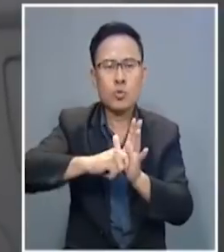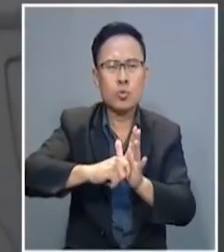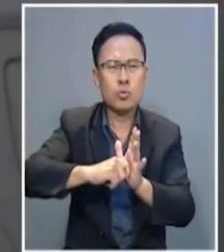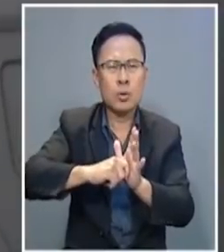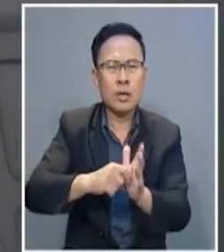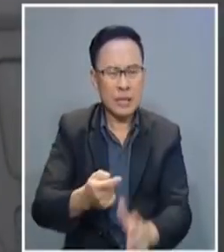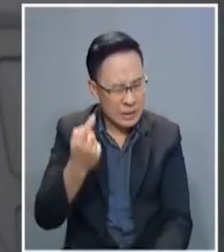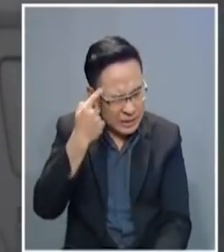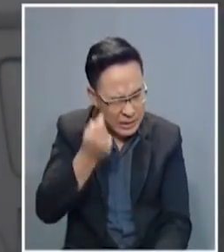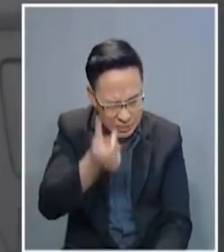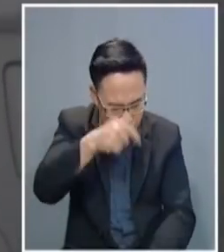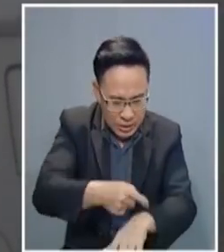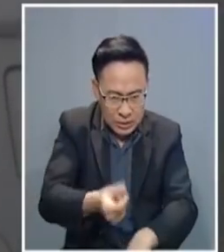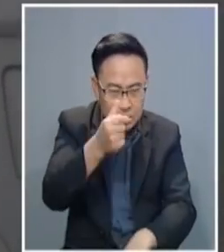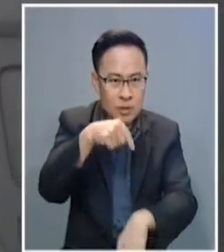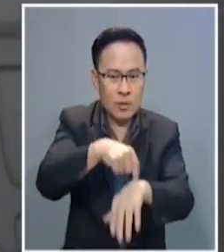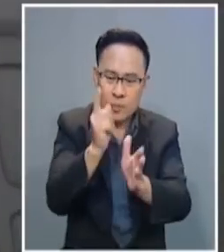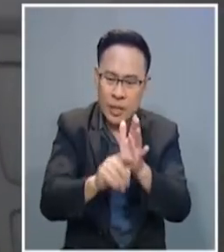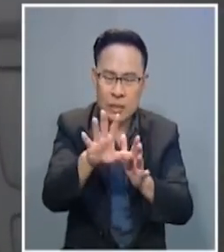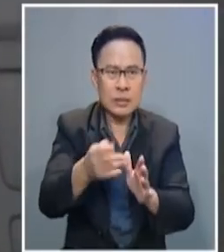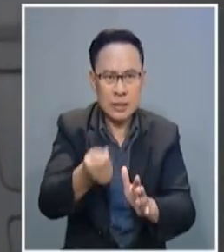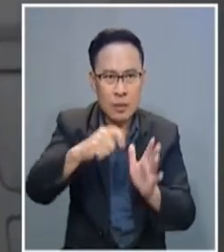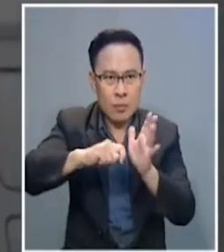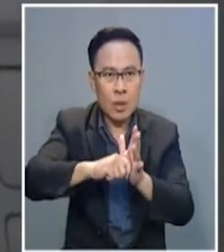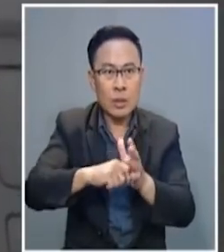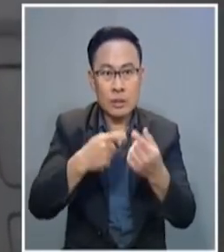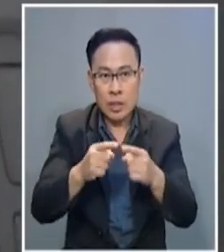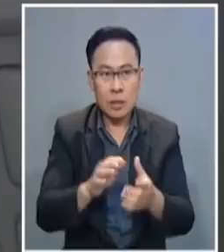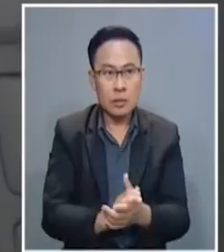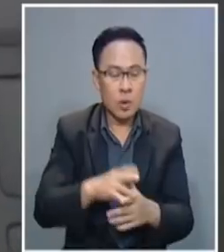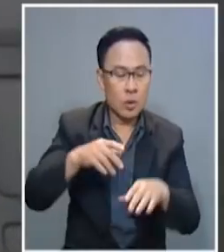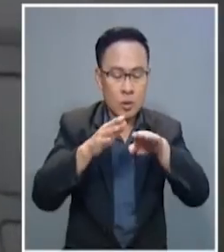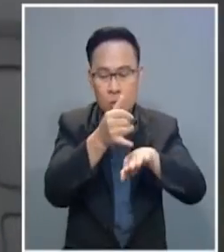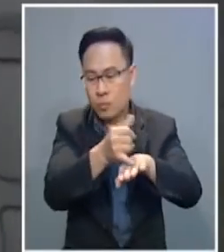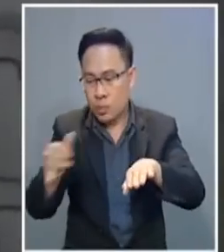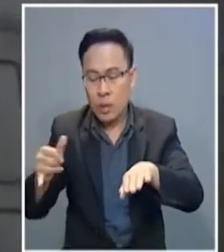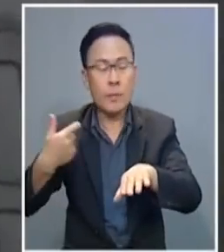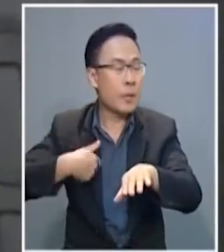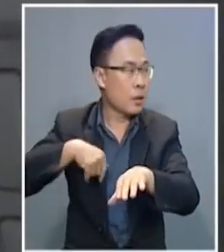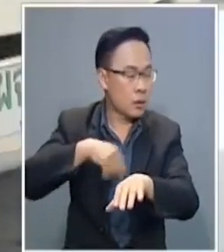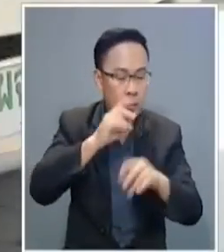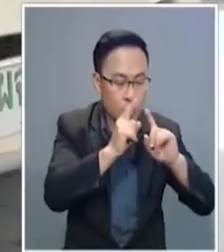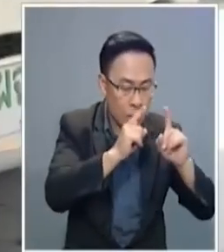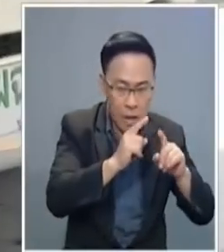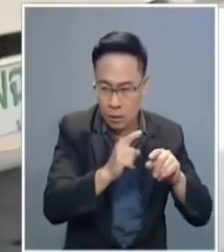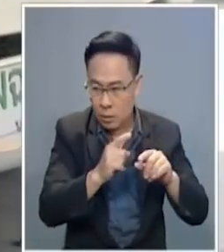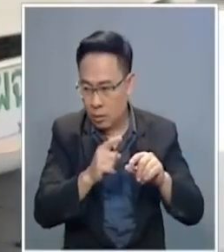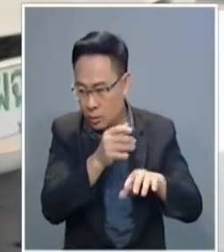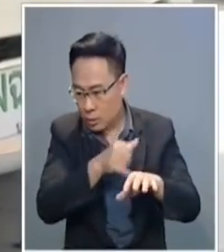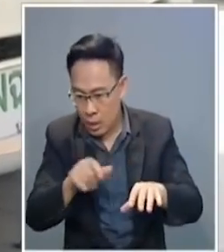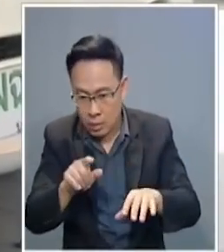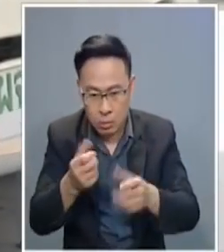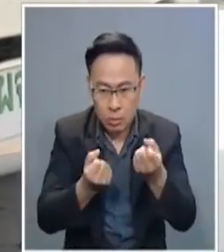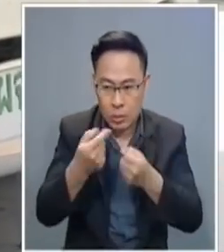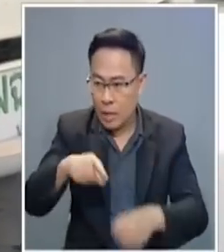แค่ลงไปซื้อไม้กระดานแค่แผ่นเดียวเองไม่เกิน5นาทีก็เสร็จแล้วแต่พอกลับมาที่รถปรากฏว่ารถถูกขโมยไปแล้วค่ะก็เลยโทรแจ้งตำรวจ